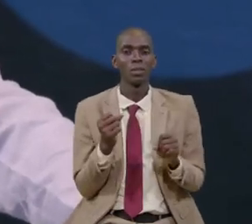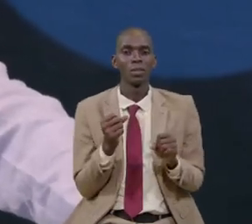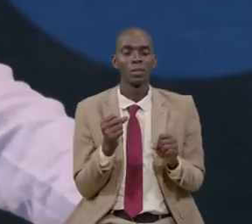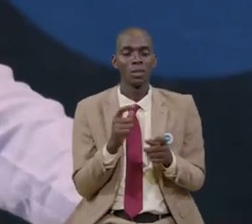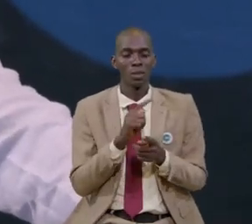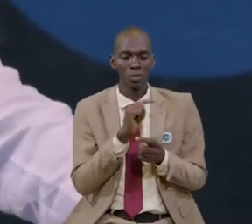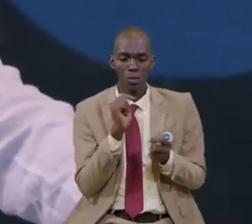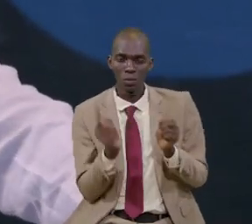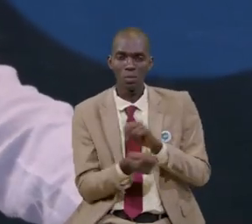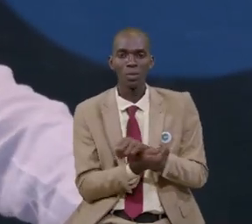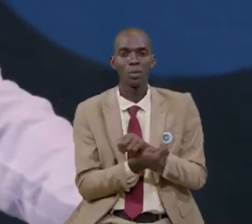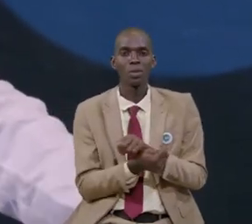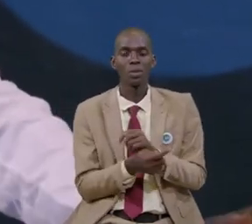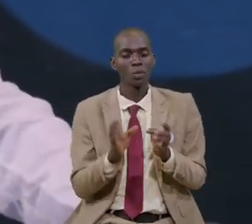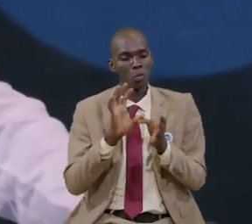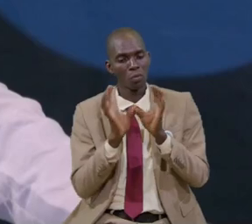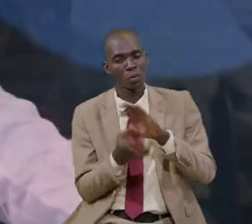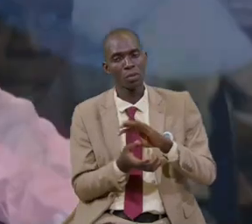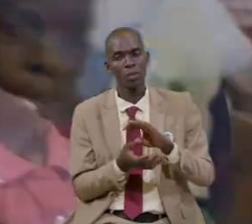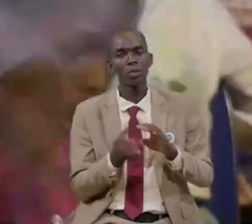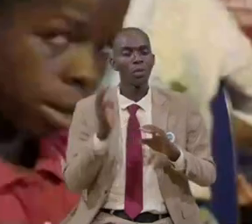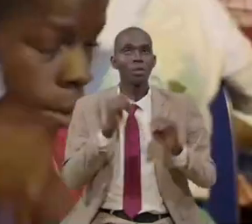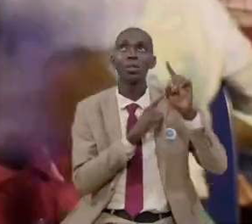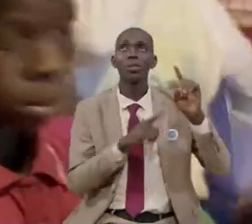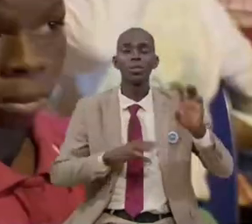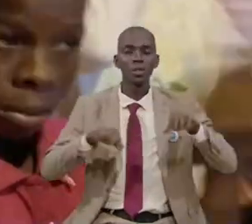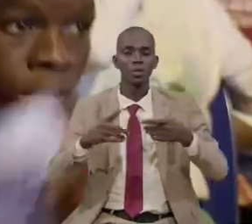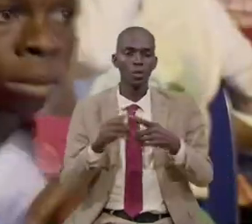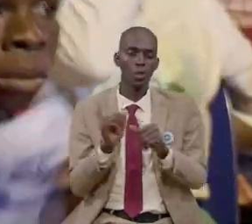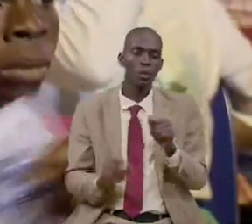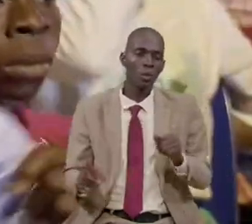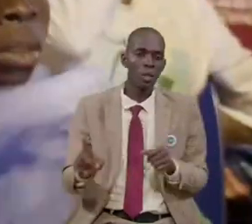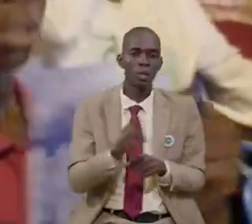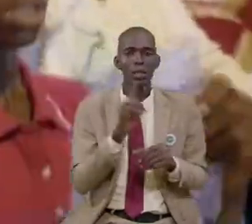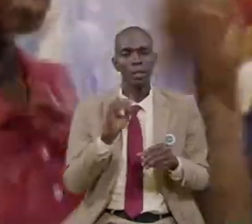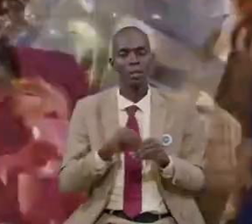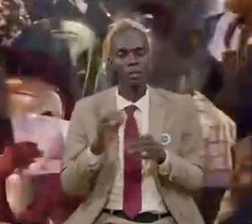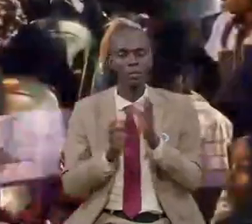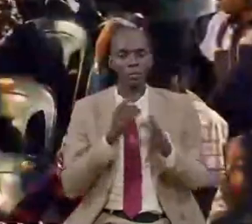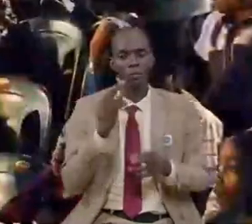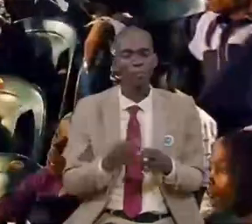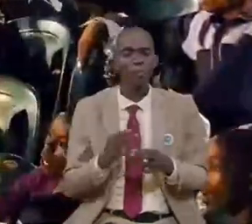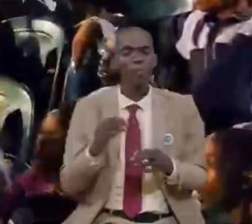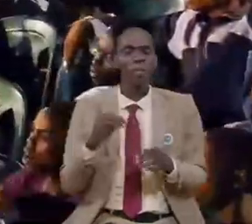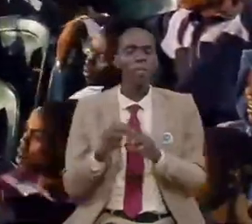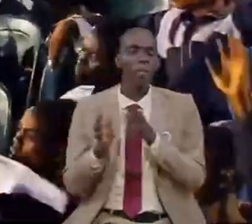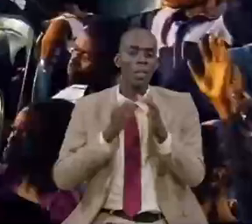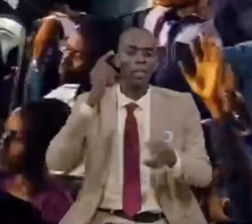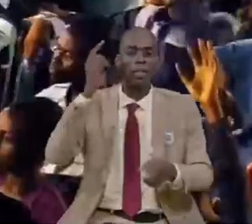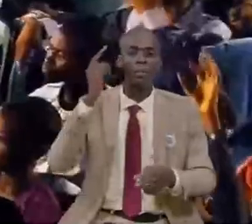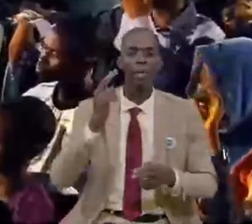change, qui est la conversion, que le Seigneur l'accorde à chacun de nous. Donne-moi un bon amen.